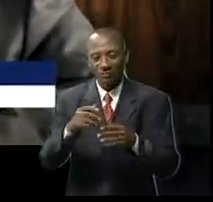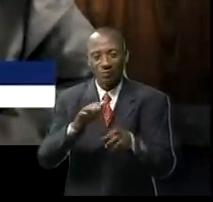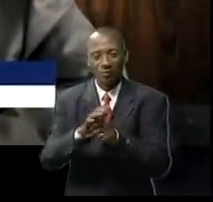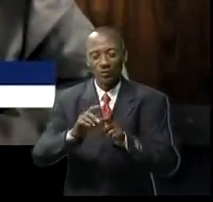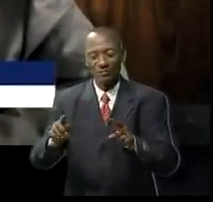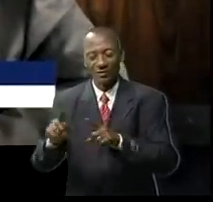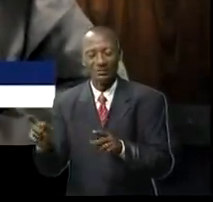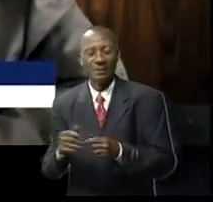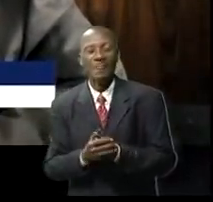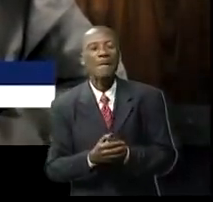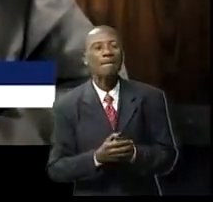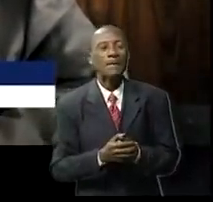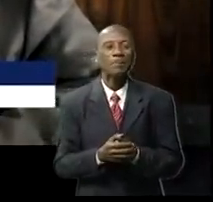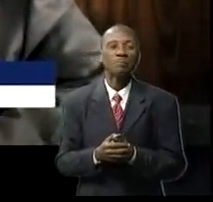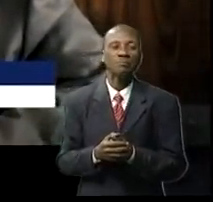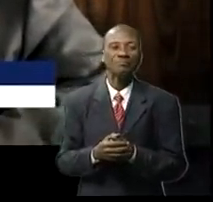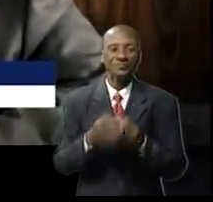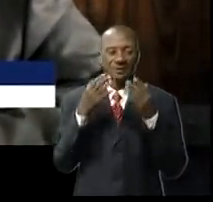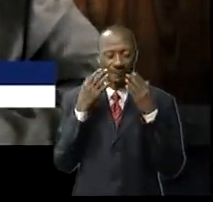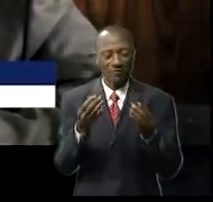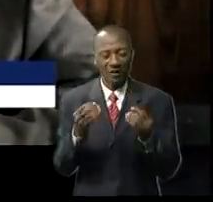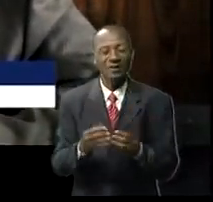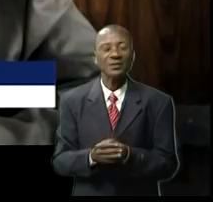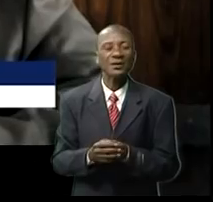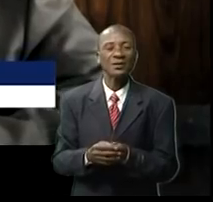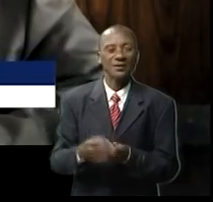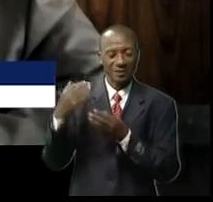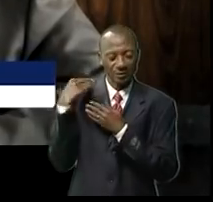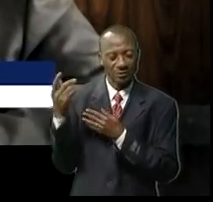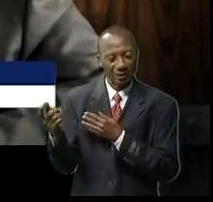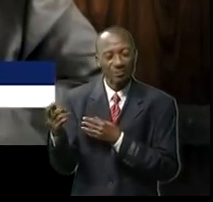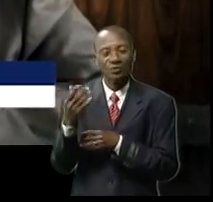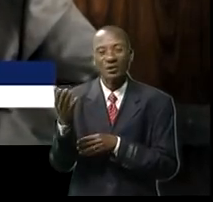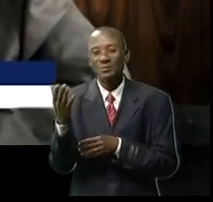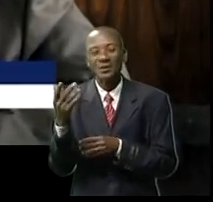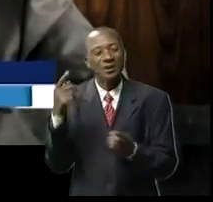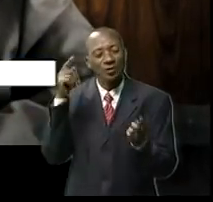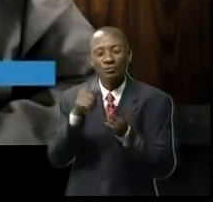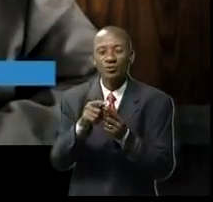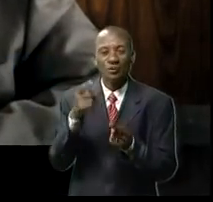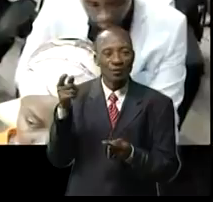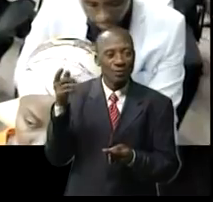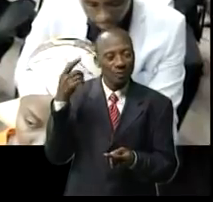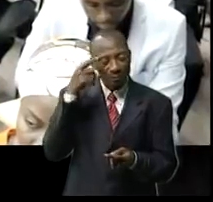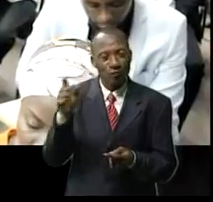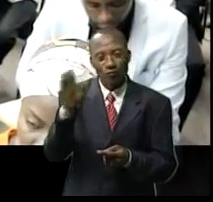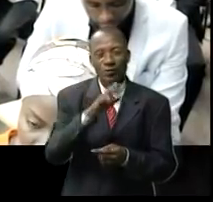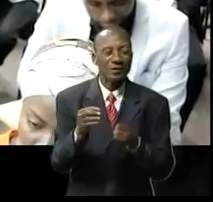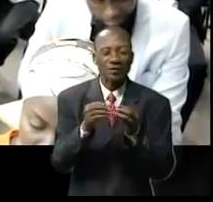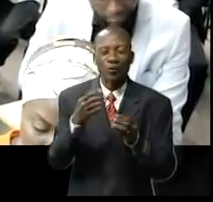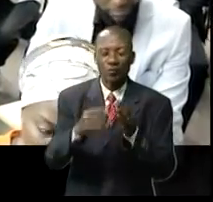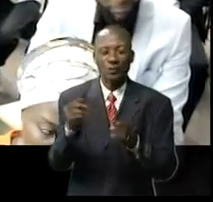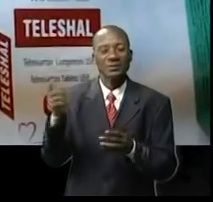contrôle et de prévention des maladies cardiovasculaires en prenant comme point de mire l'hypertension artérielle. Nous